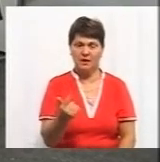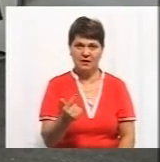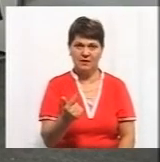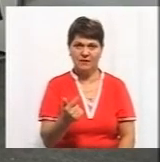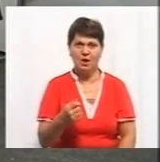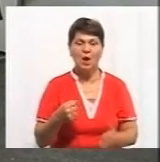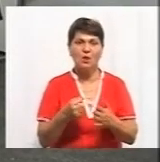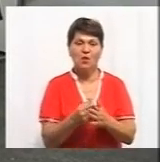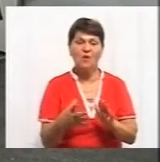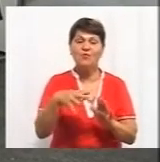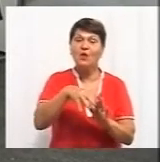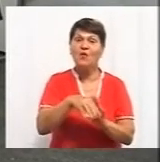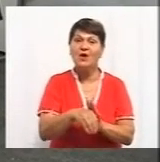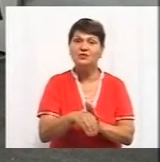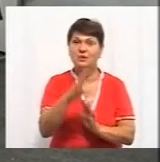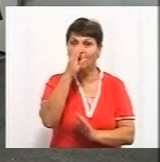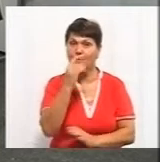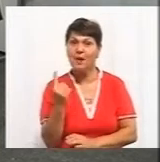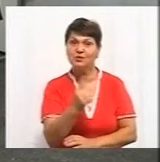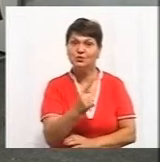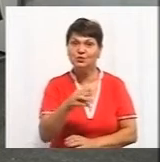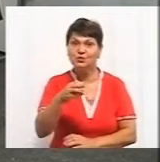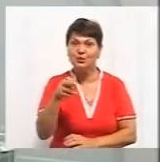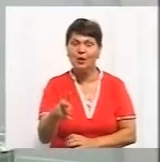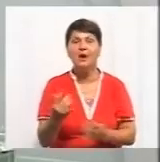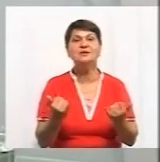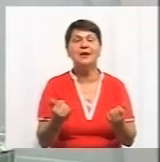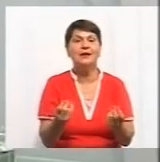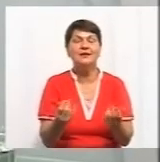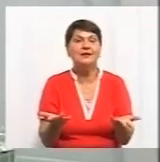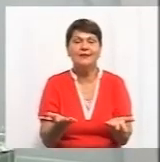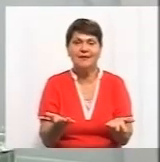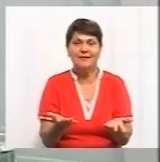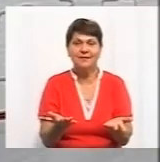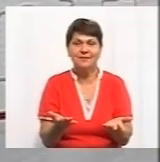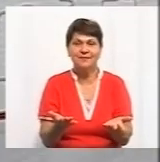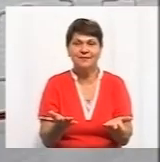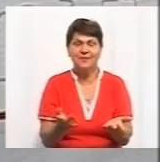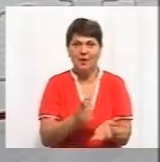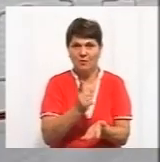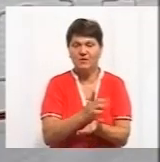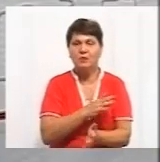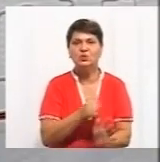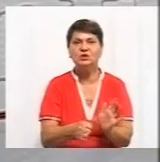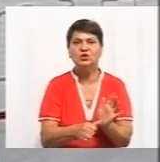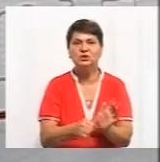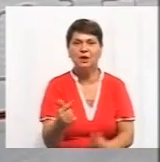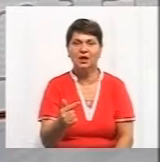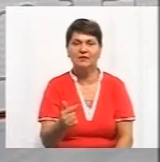до впровадження цих маршруток. Нині яка вартість проїзду? Ну, повинна буде 6 гривень. 6